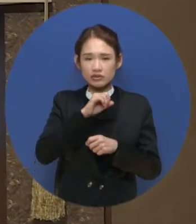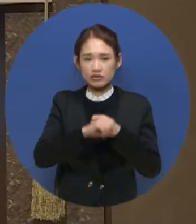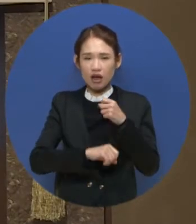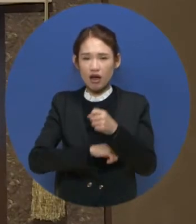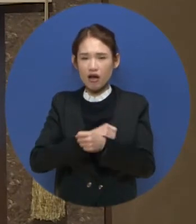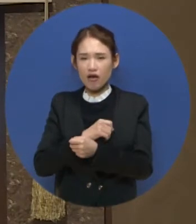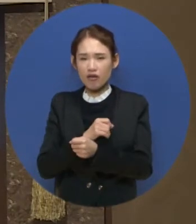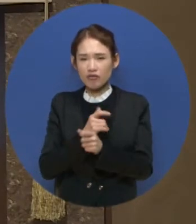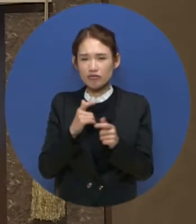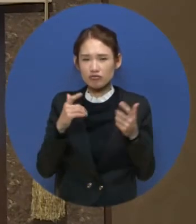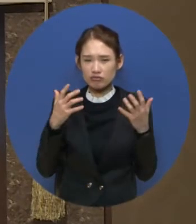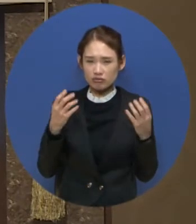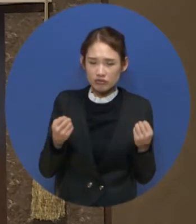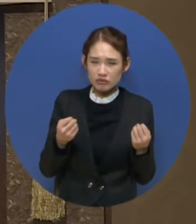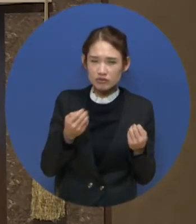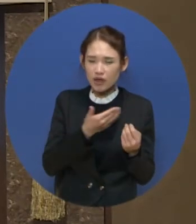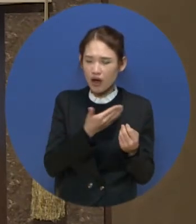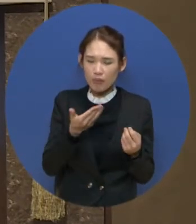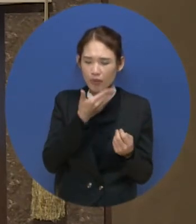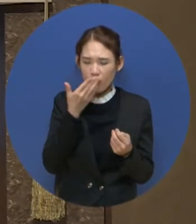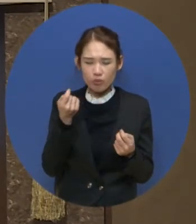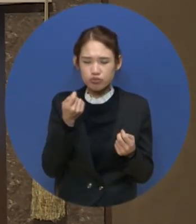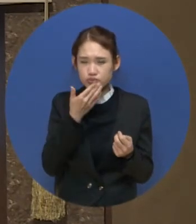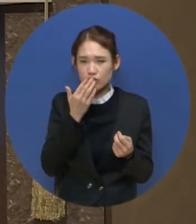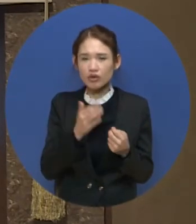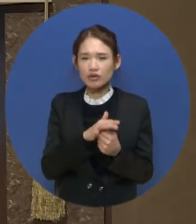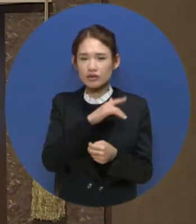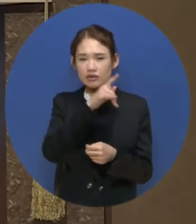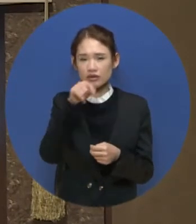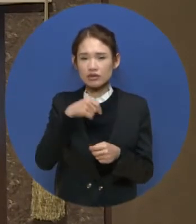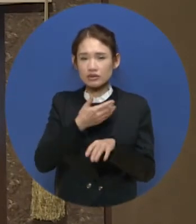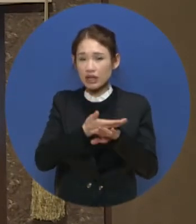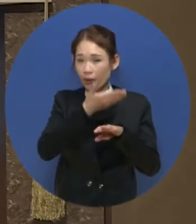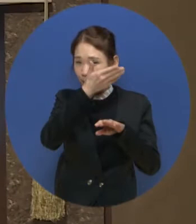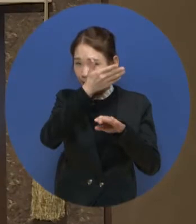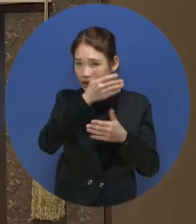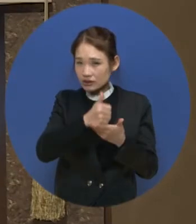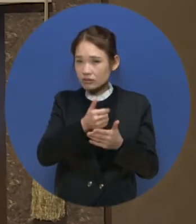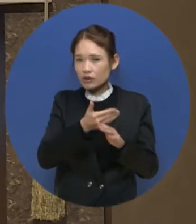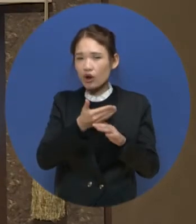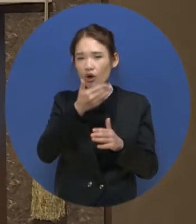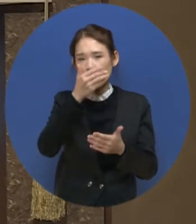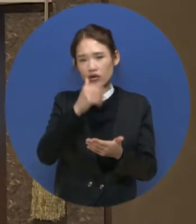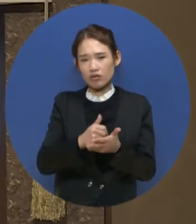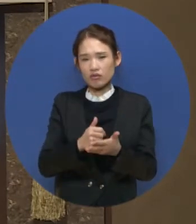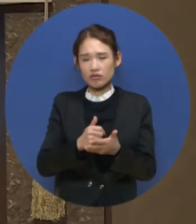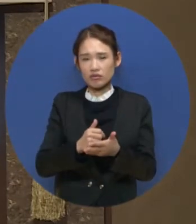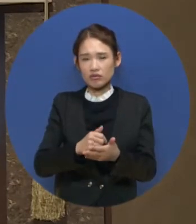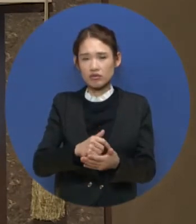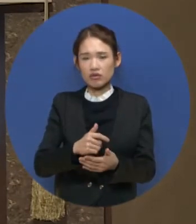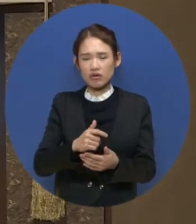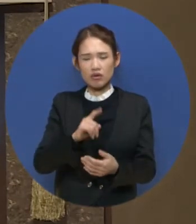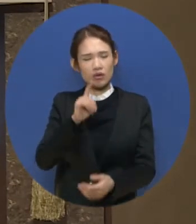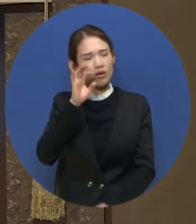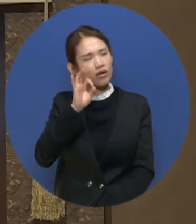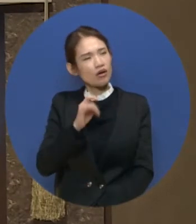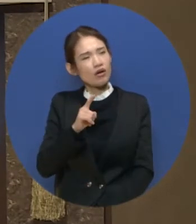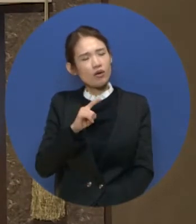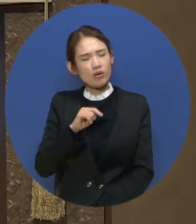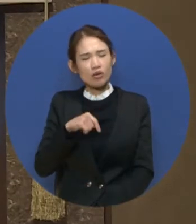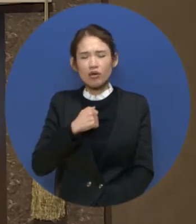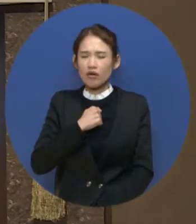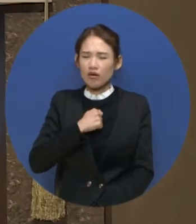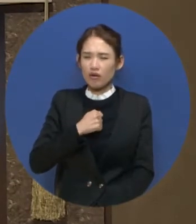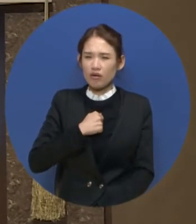거예요. 그래서 이제 그 당시에 저희로부터는 이제 선배님들이죠. 선배님들이 자기들이 더 이제 답답한